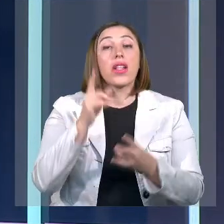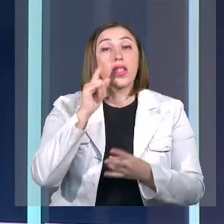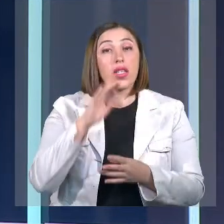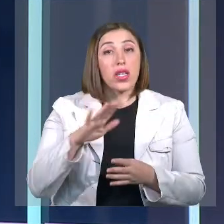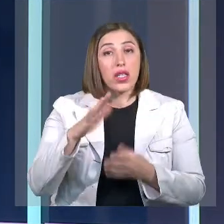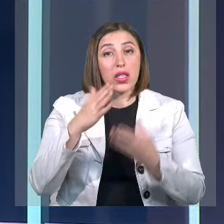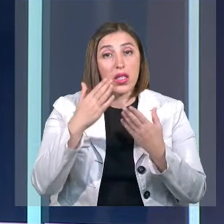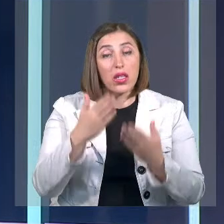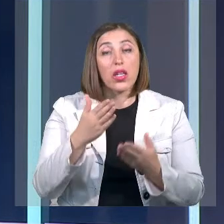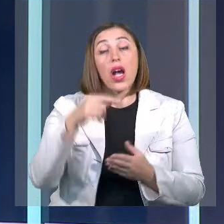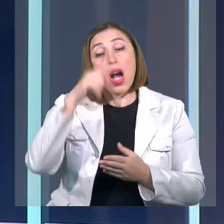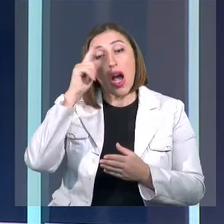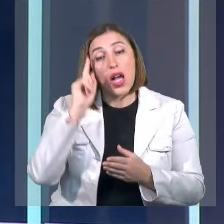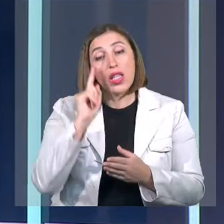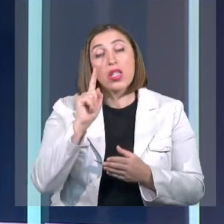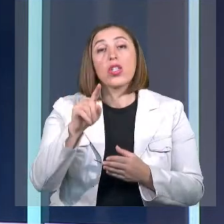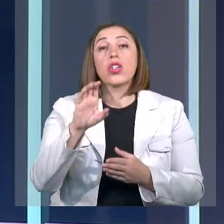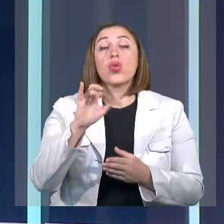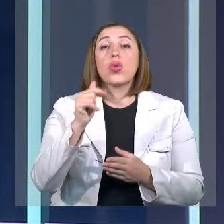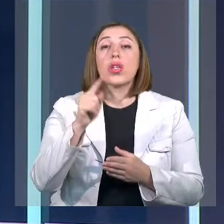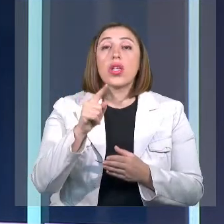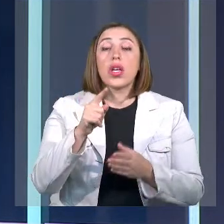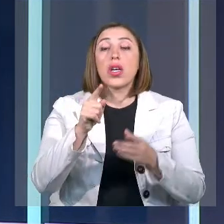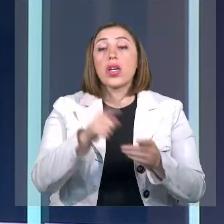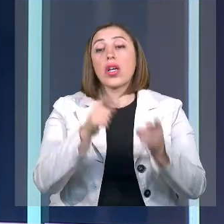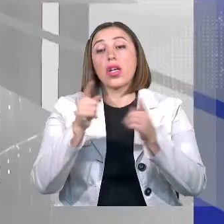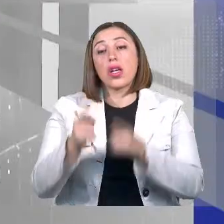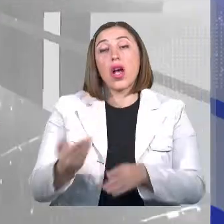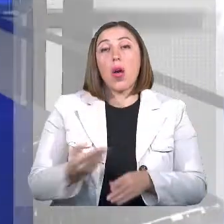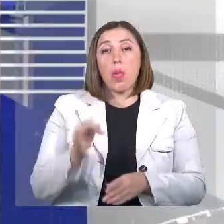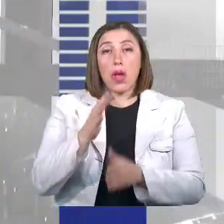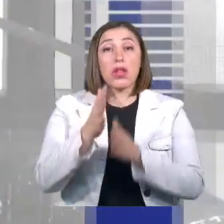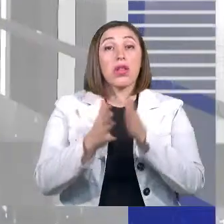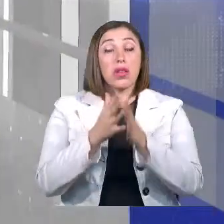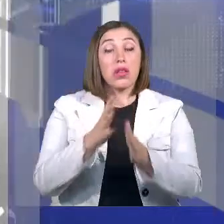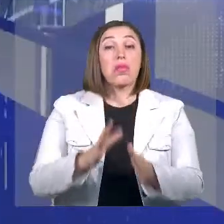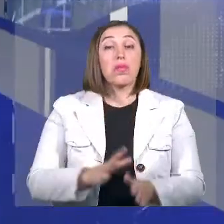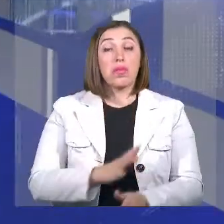նաև խոսել է ադրբեջանցիների Սյունիք վերադարձի մասին։